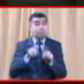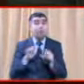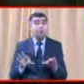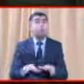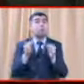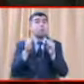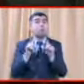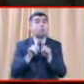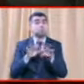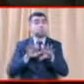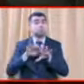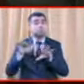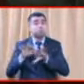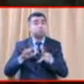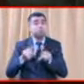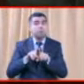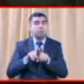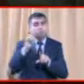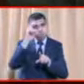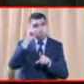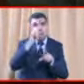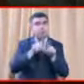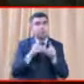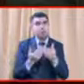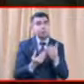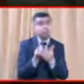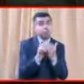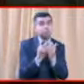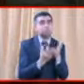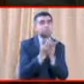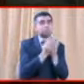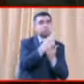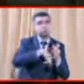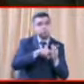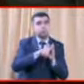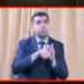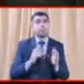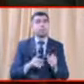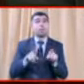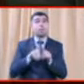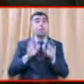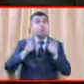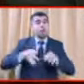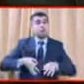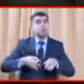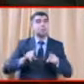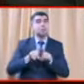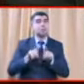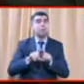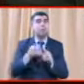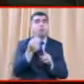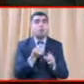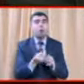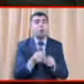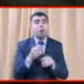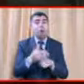لها الان غادي تحسن الامور، ولكن غادي يلزم علينا باش نحسنوا الابتدائي قبل